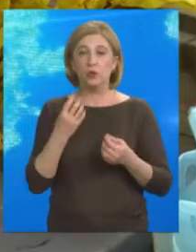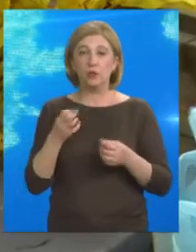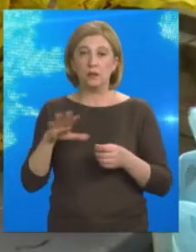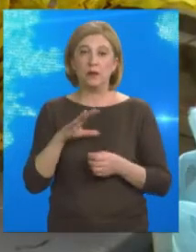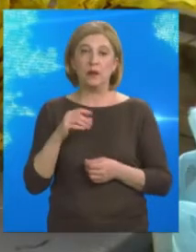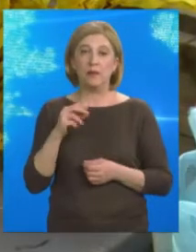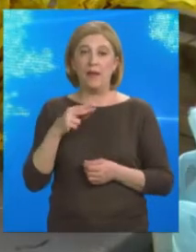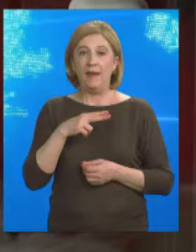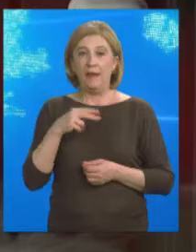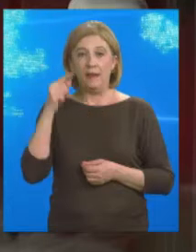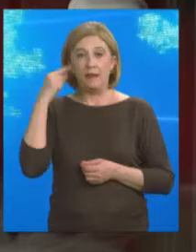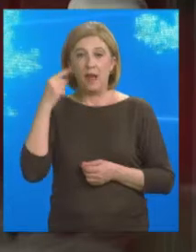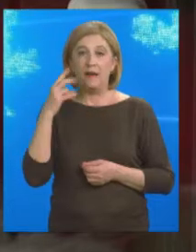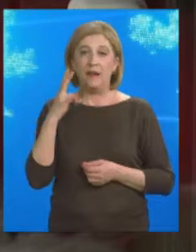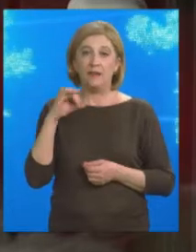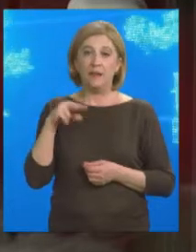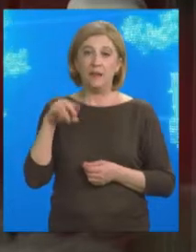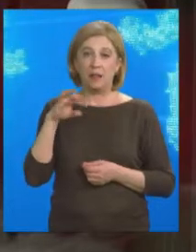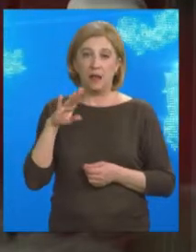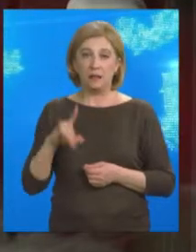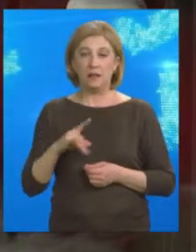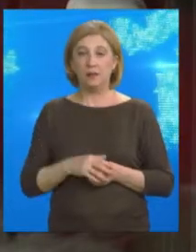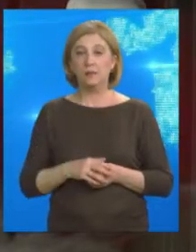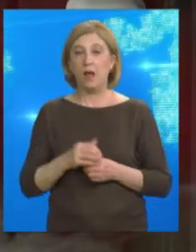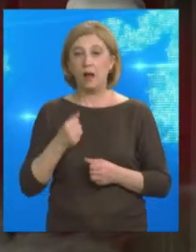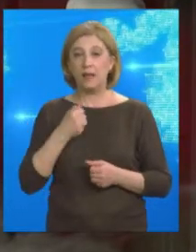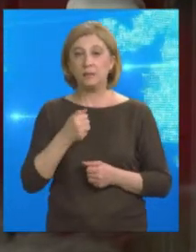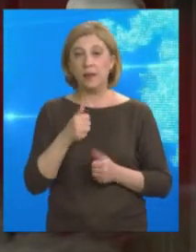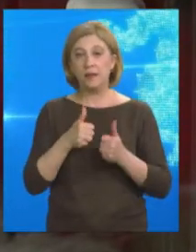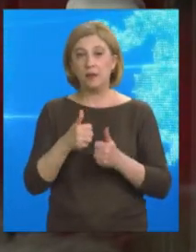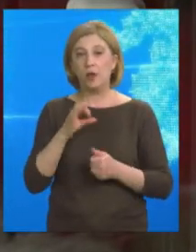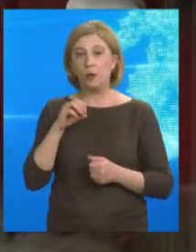как Италия и Нидерланды. Иван Лежнин, Леонид Клименчук, Антон Щербинин, ОТВ.